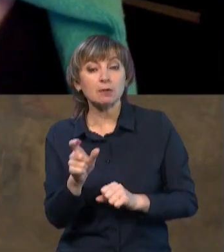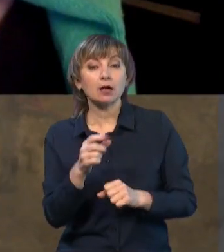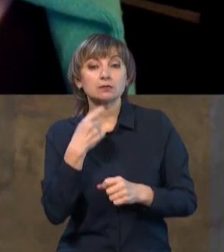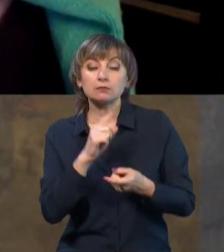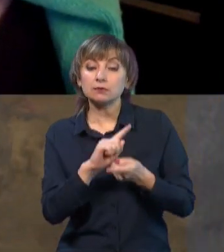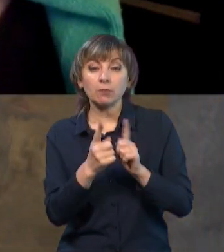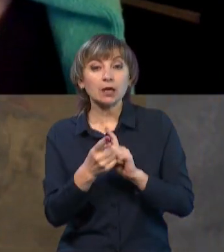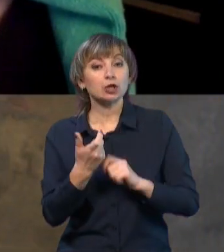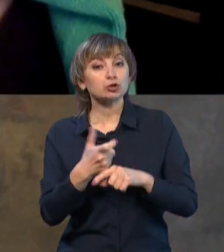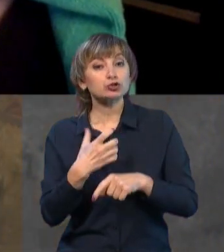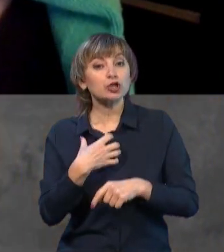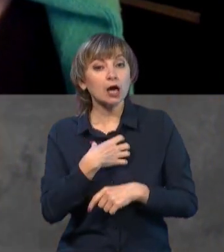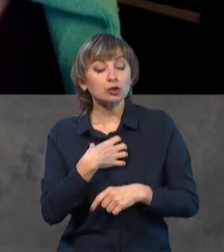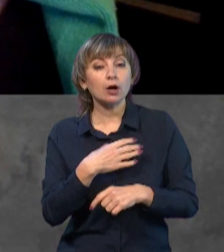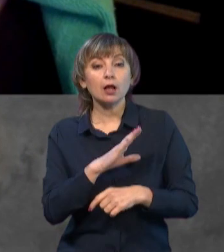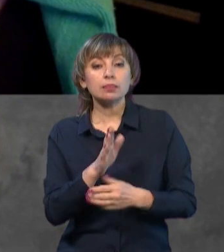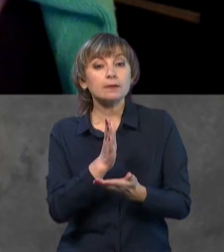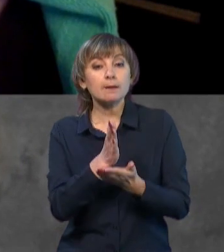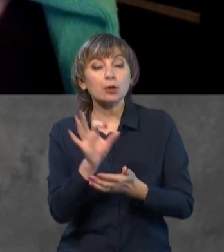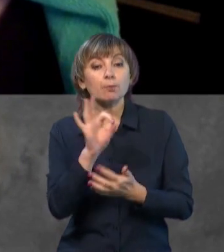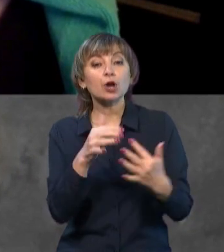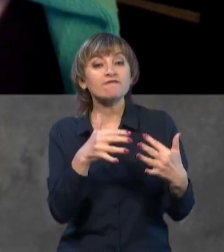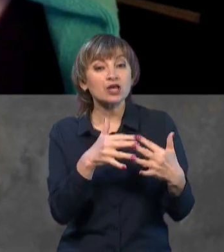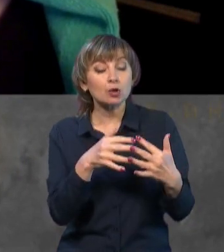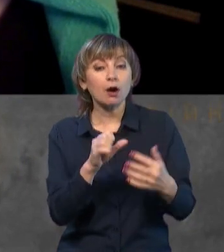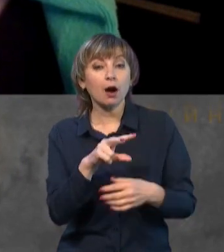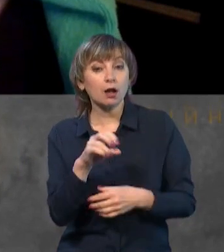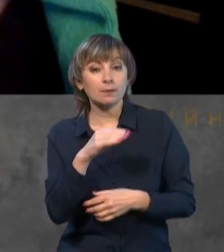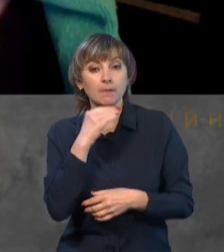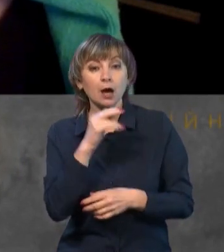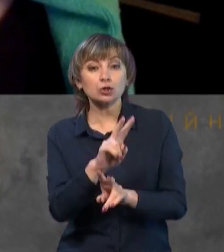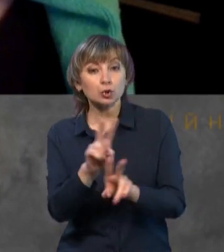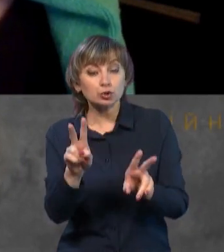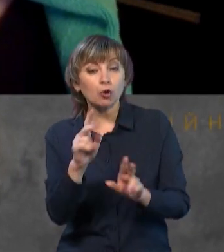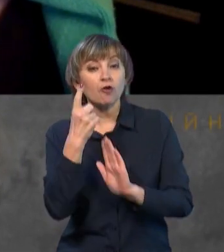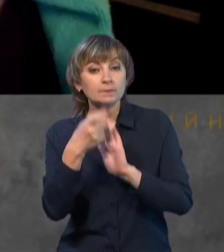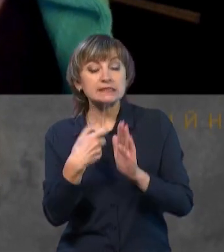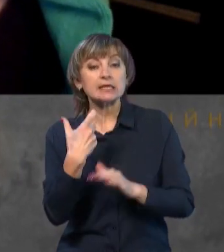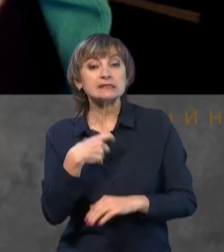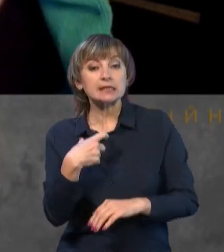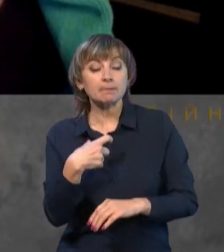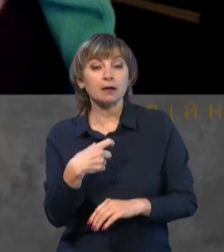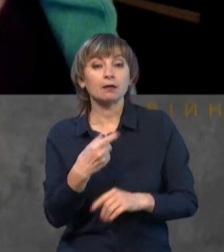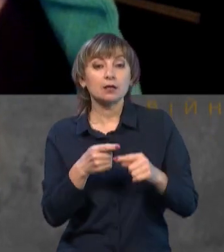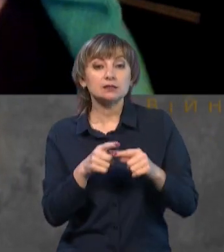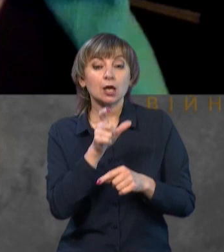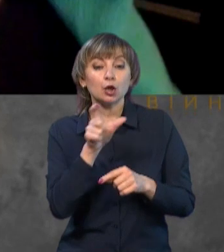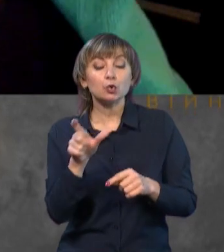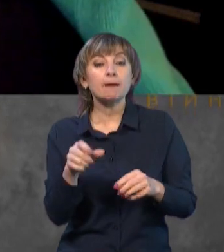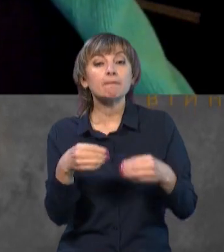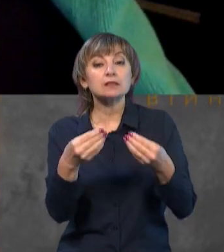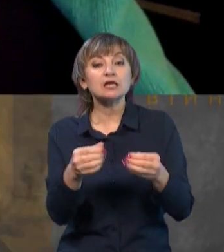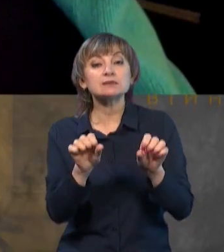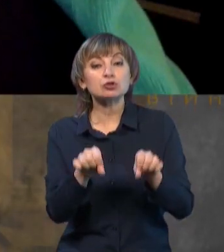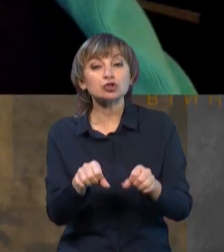дуже актуально, тому що воно не напряму про війну, але багато хто впізнає себе, так, і це якось людям дасть